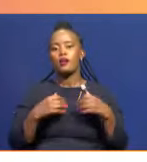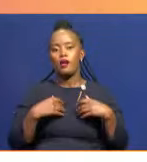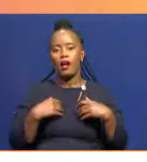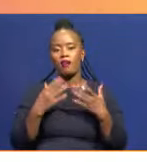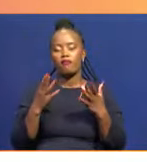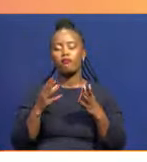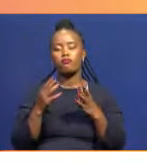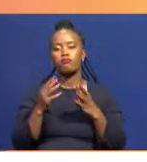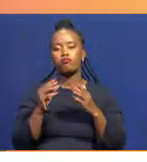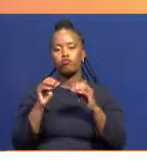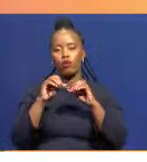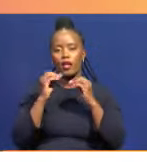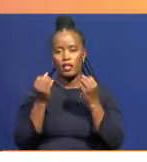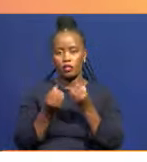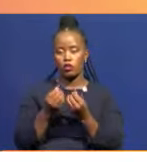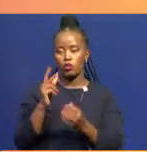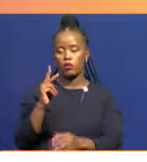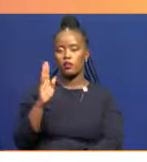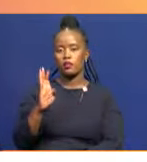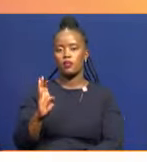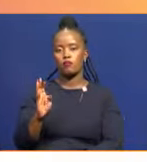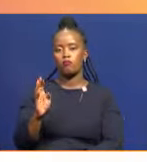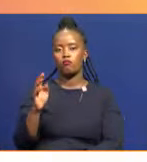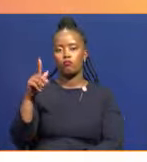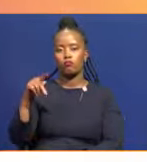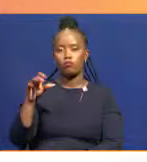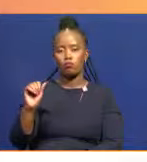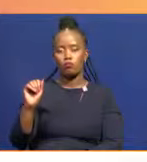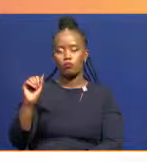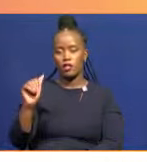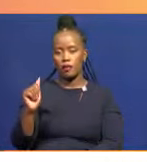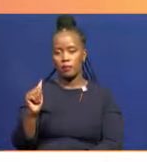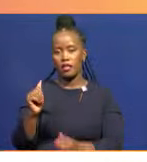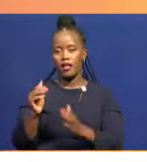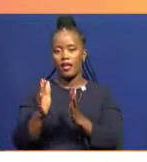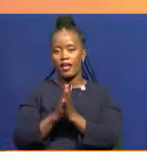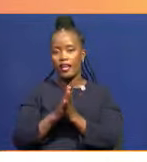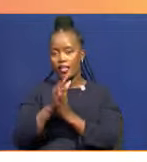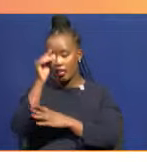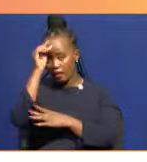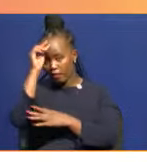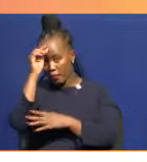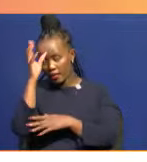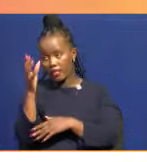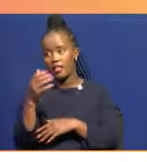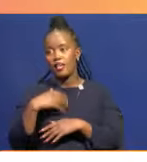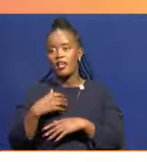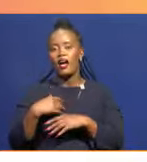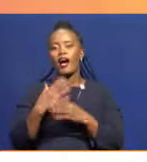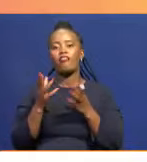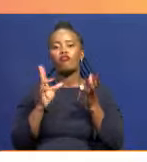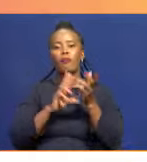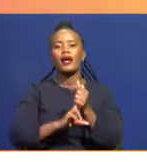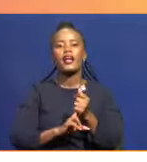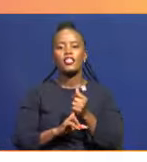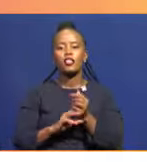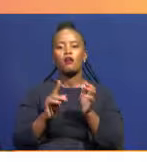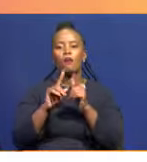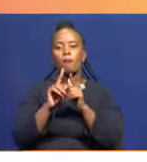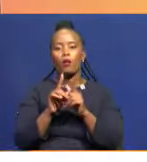linaitwa KEPSA na serikali wameweza kuungana na serikali wakaleta ule mjadala wa ama wakaleta